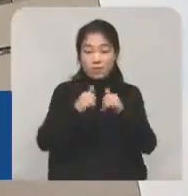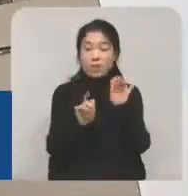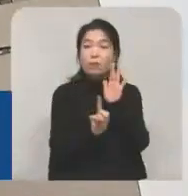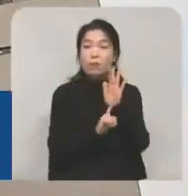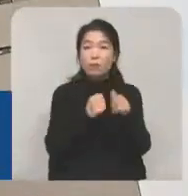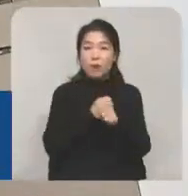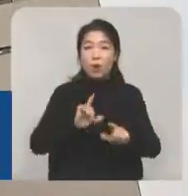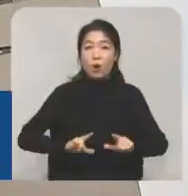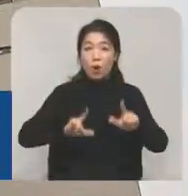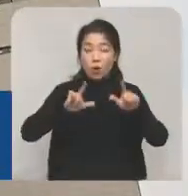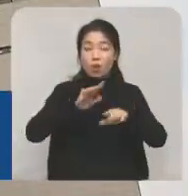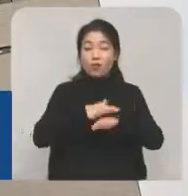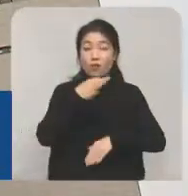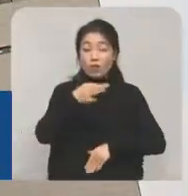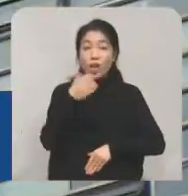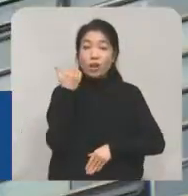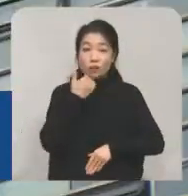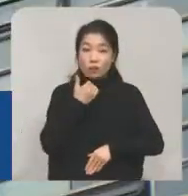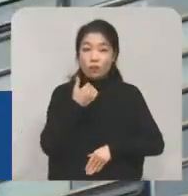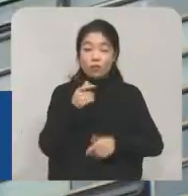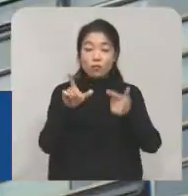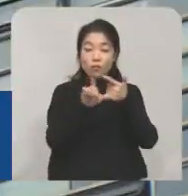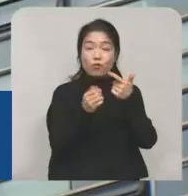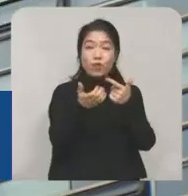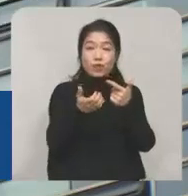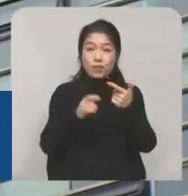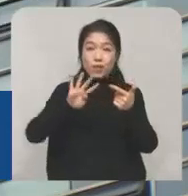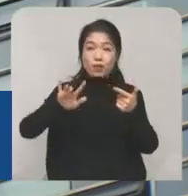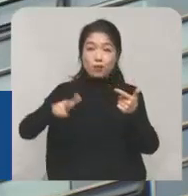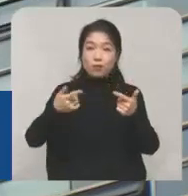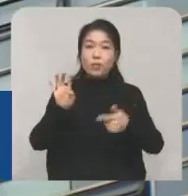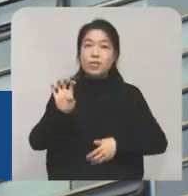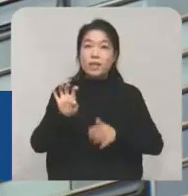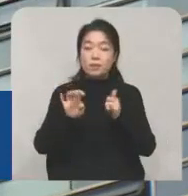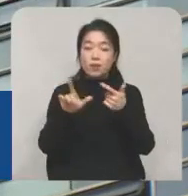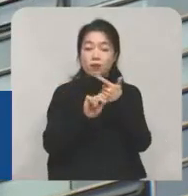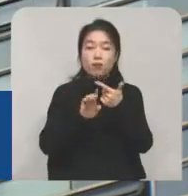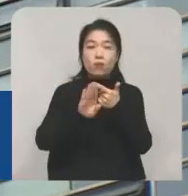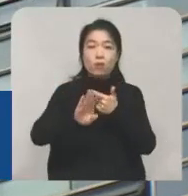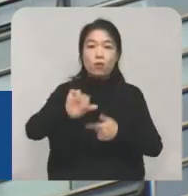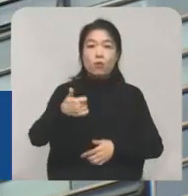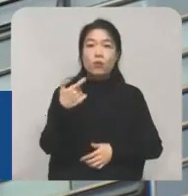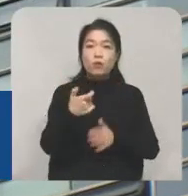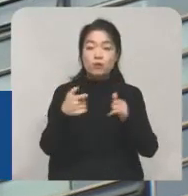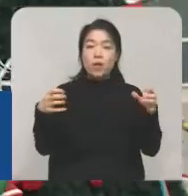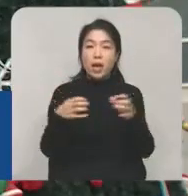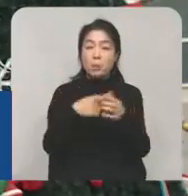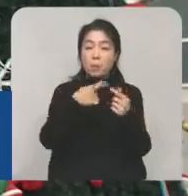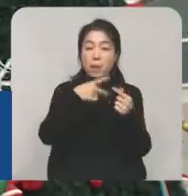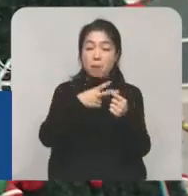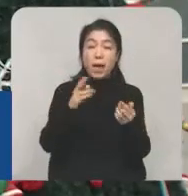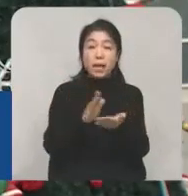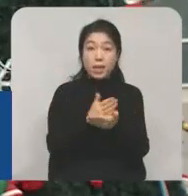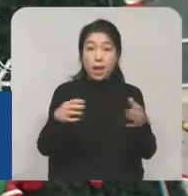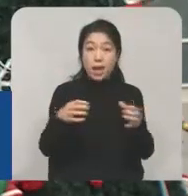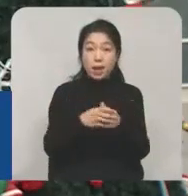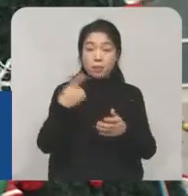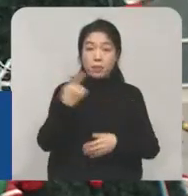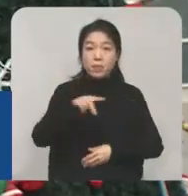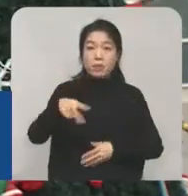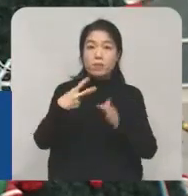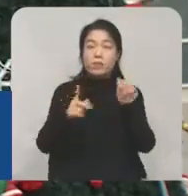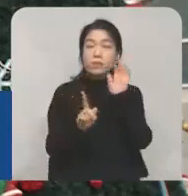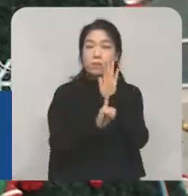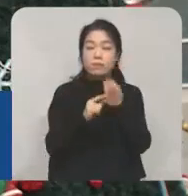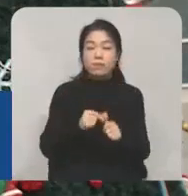올해 드림 수당 태상은 상반기에 640 명 하반기 560 명 등 두 차례로 나누어 1200명을